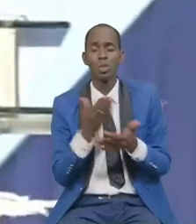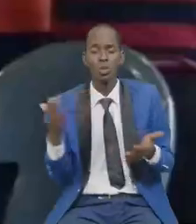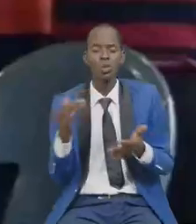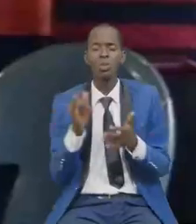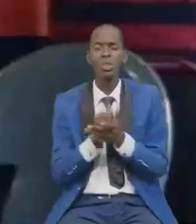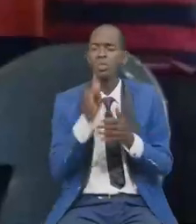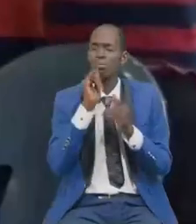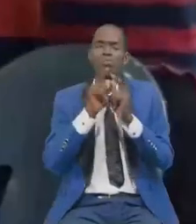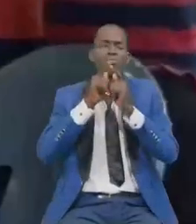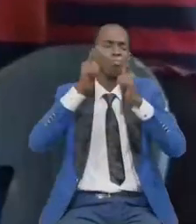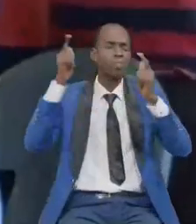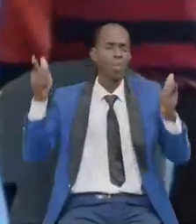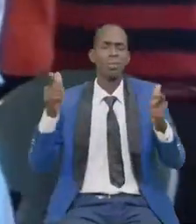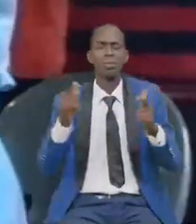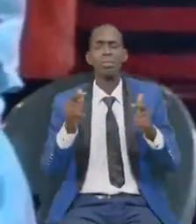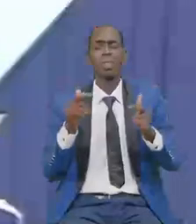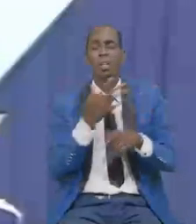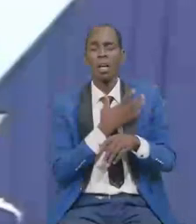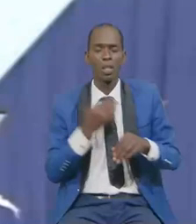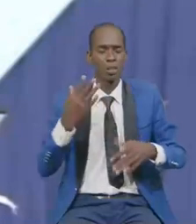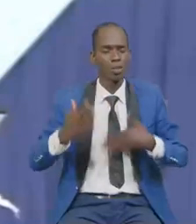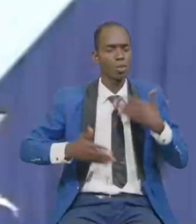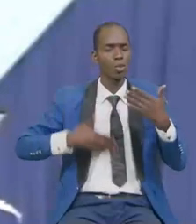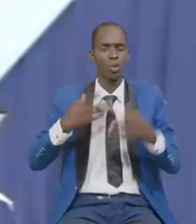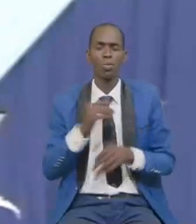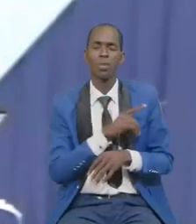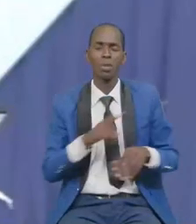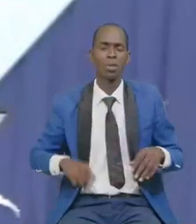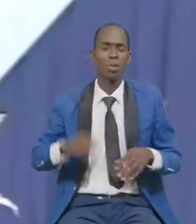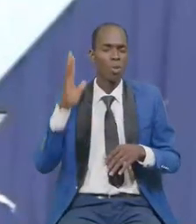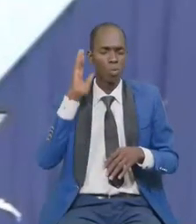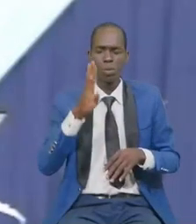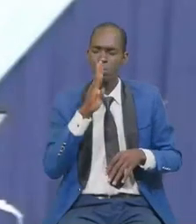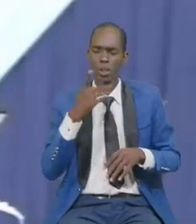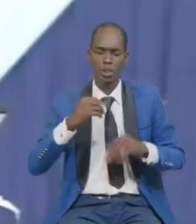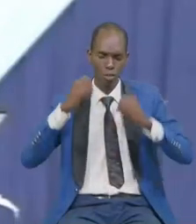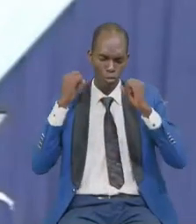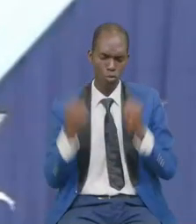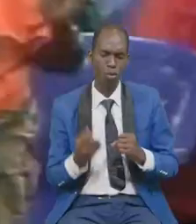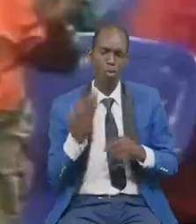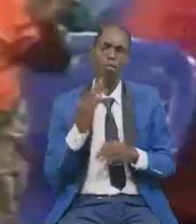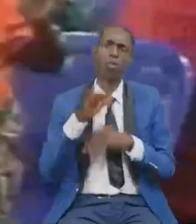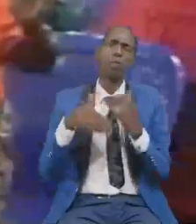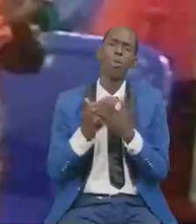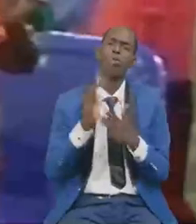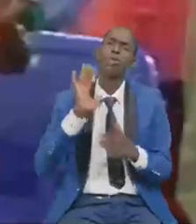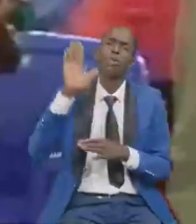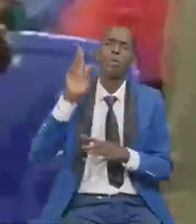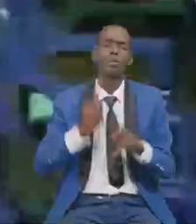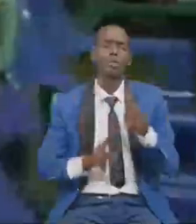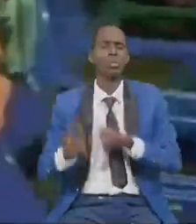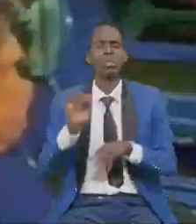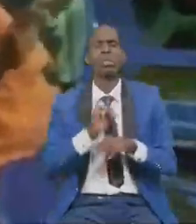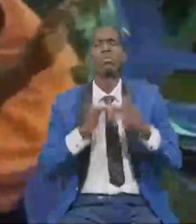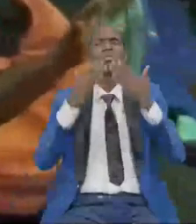surnaturel. Et la joie du Seigneur sera la force de tout ton peuple. Je te remercie parce que je sais